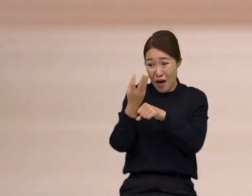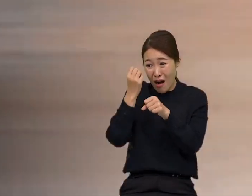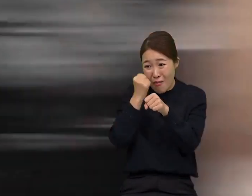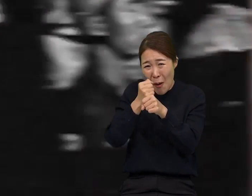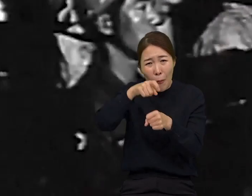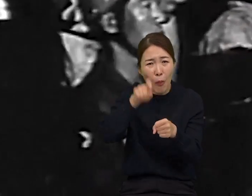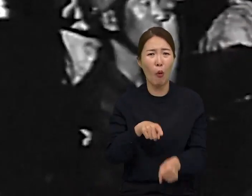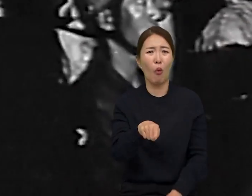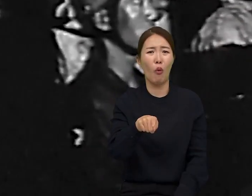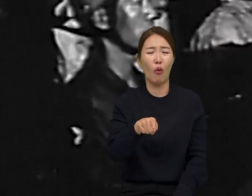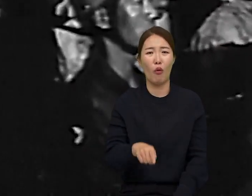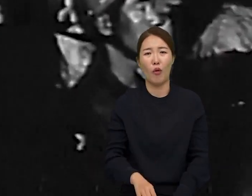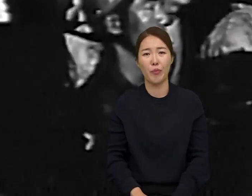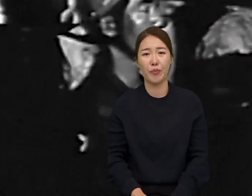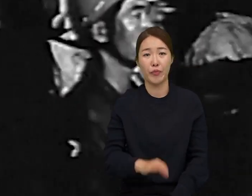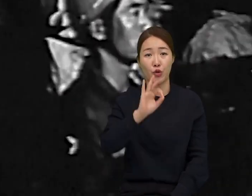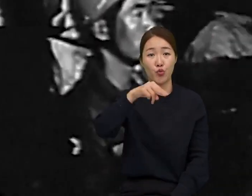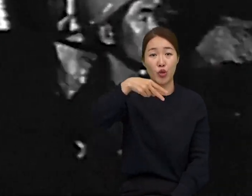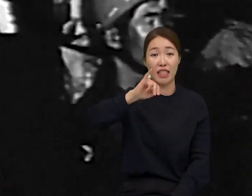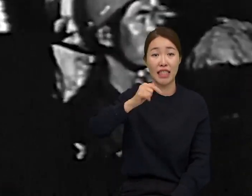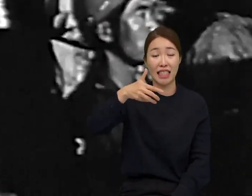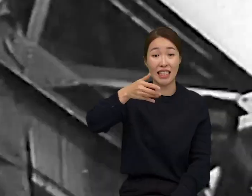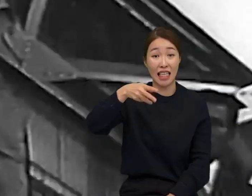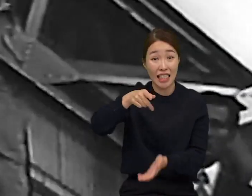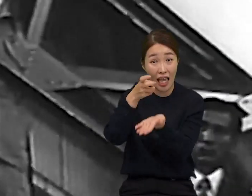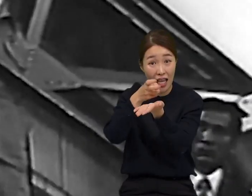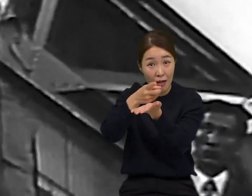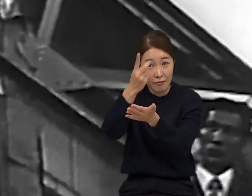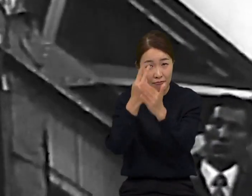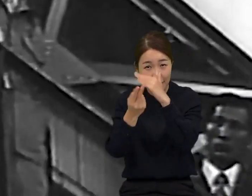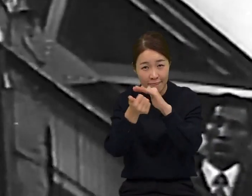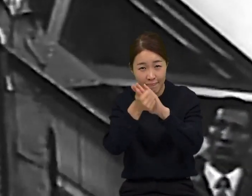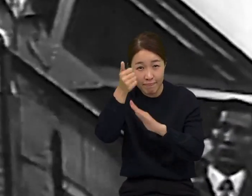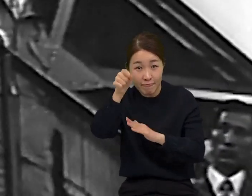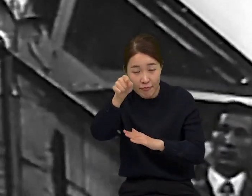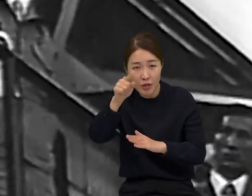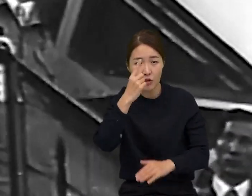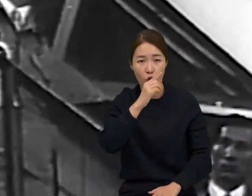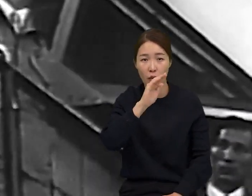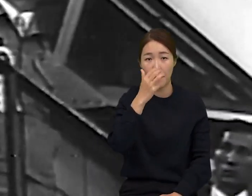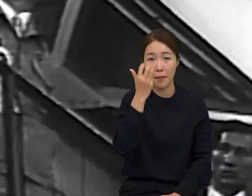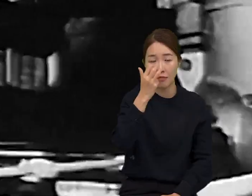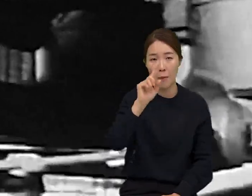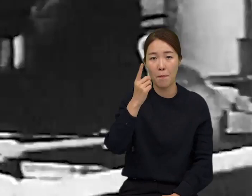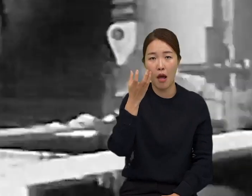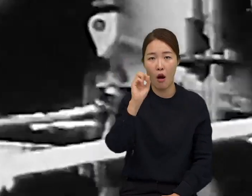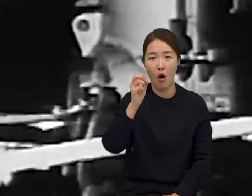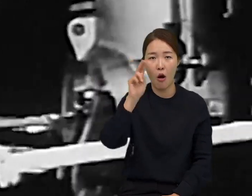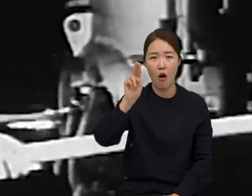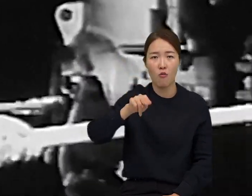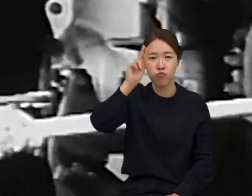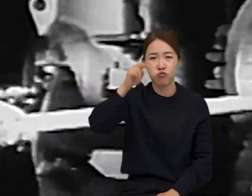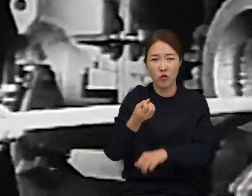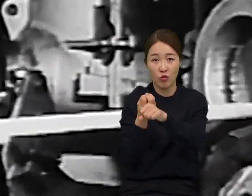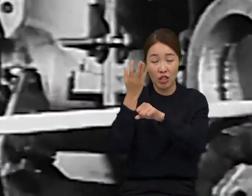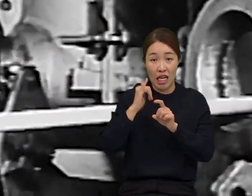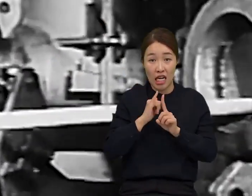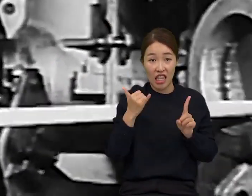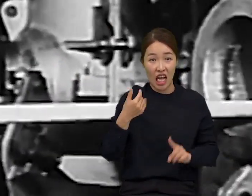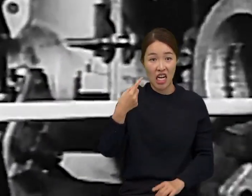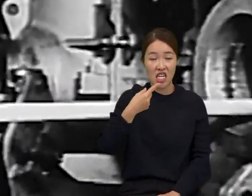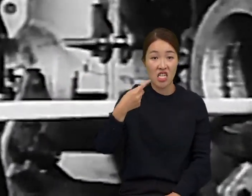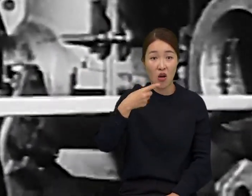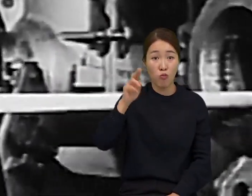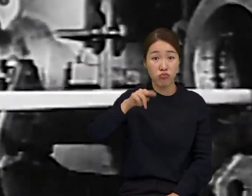이거. 그가 유신 체제의 비전으로 내건 1980년 100억 불 수출, 1인당 1000불